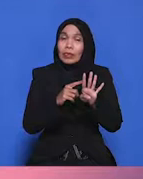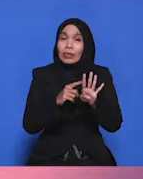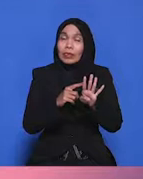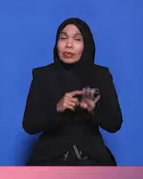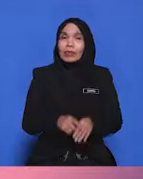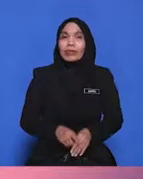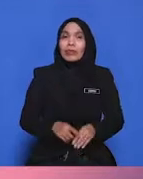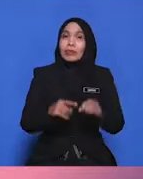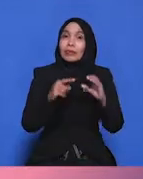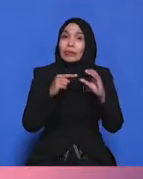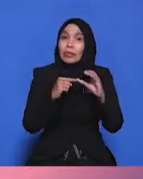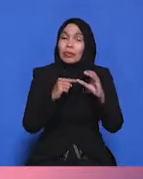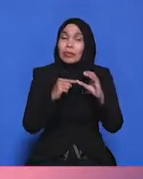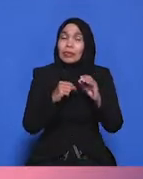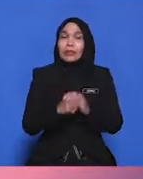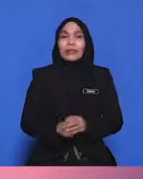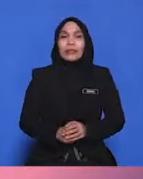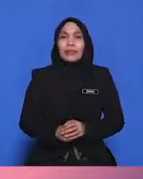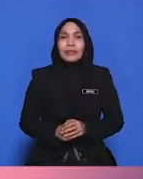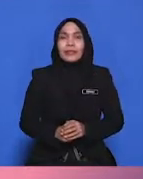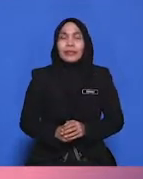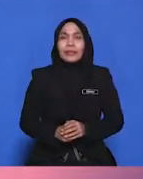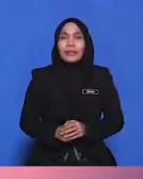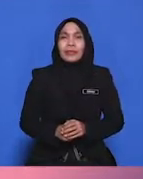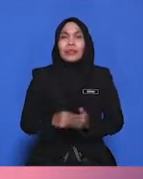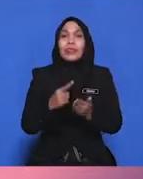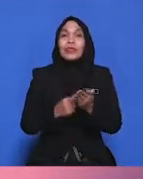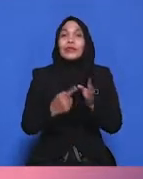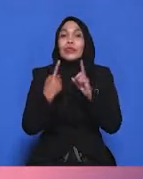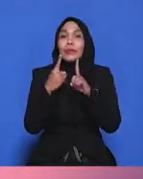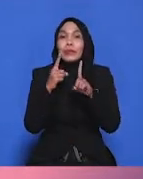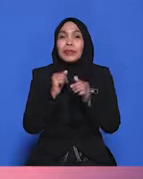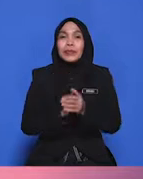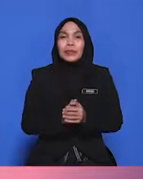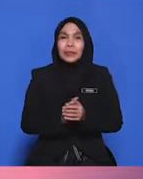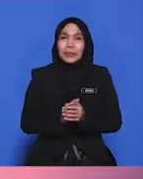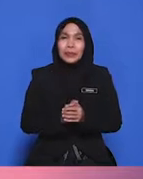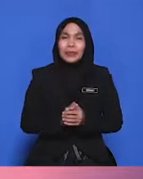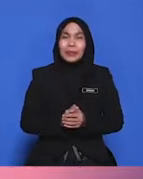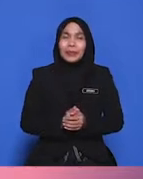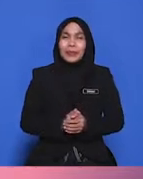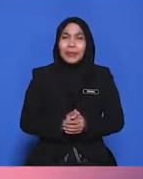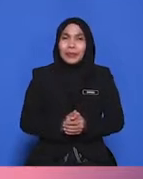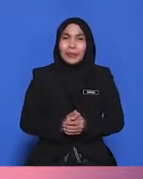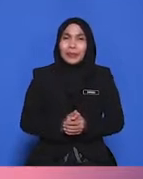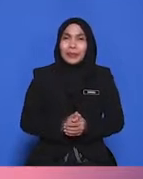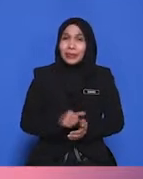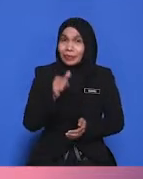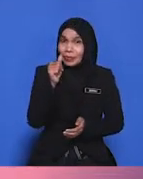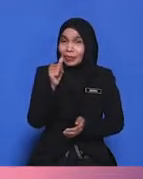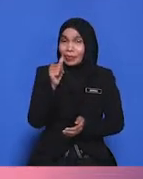C. Perubatan moden. Ha, apa dia jawapannya murid-murid? Sudah tentulah jawapannya